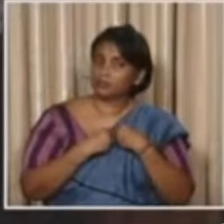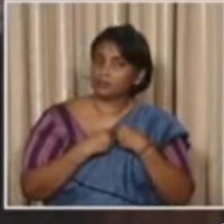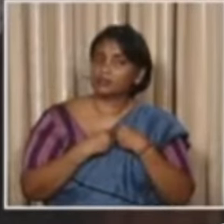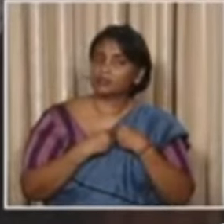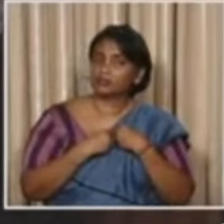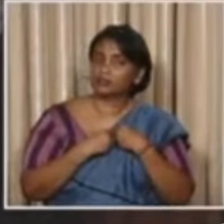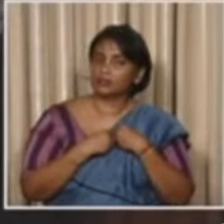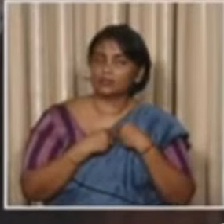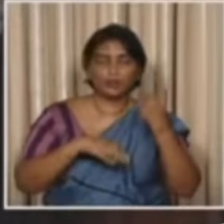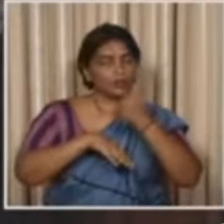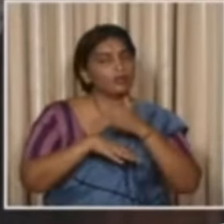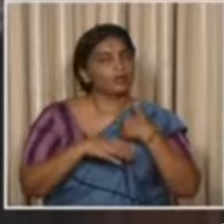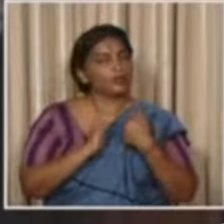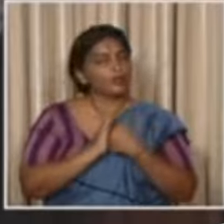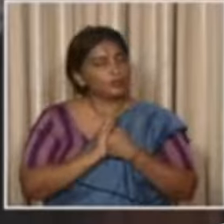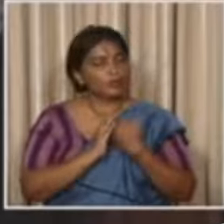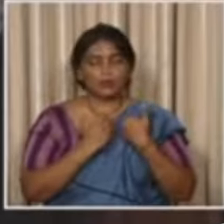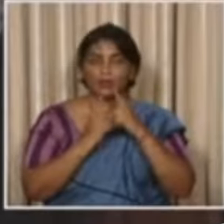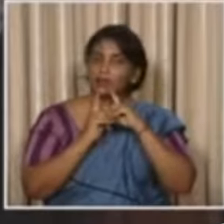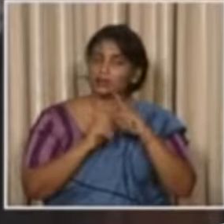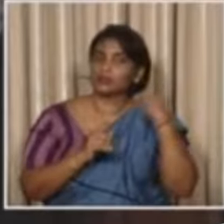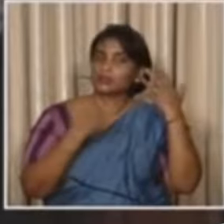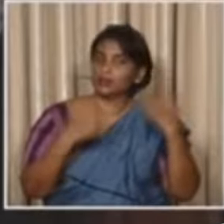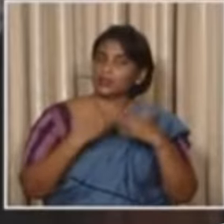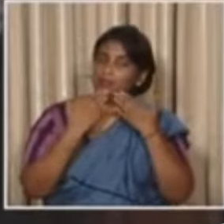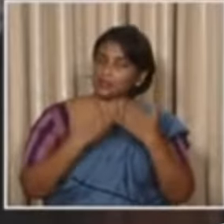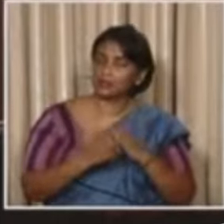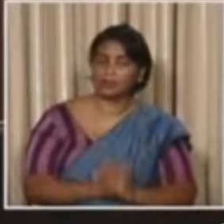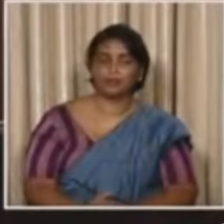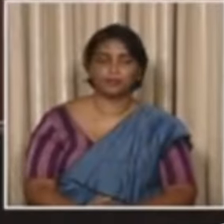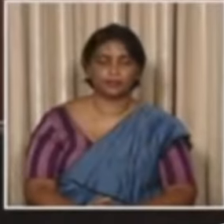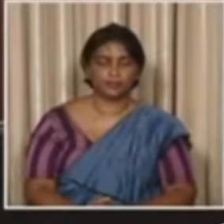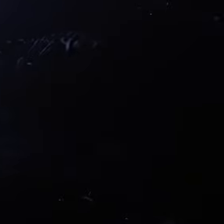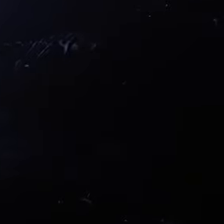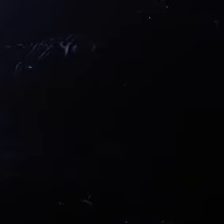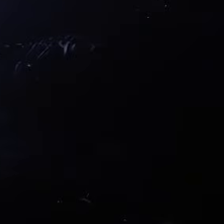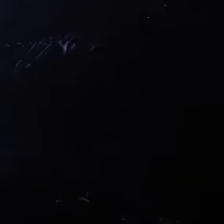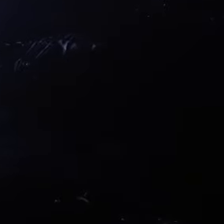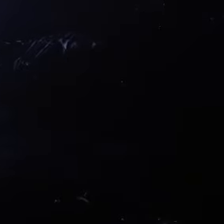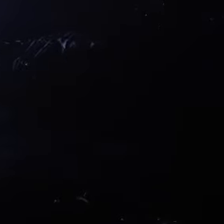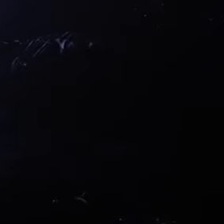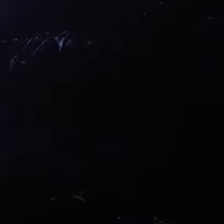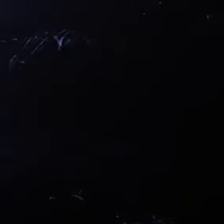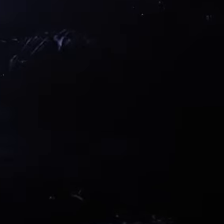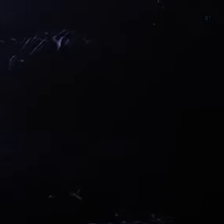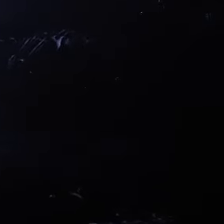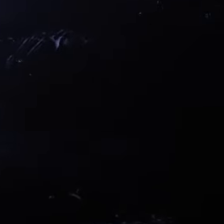පිළිබඳව මූලාසනයට මගේ ගෞරවය පුද කරමින් මා නිහඬ වෙනවා. බොහොමත්ම ස්තුතියි. ස්තුතියි.